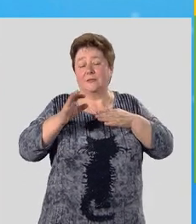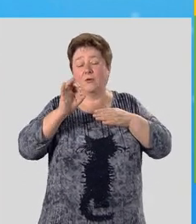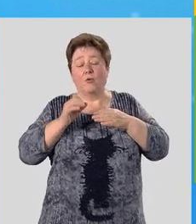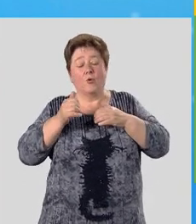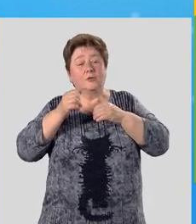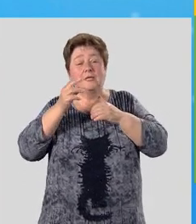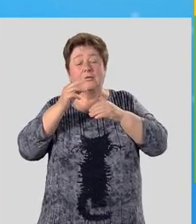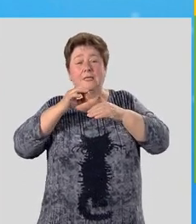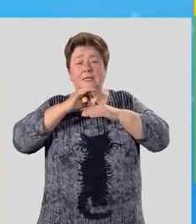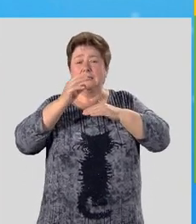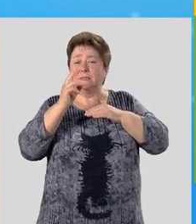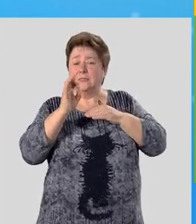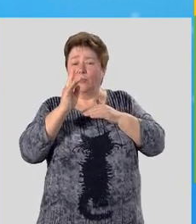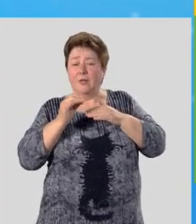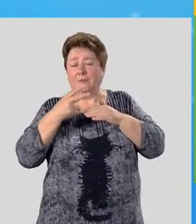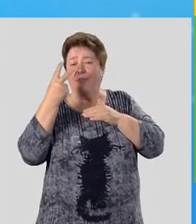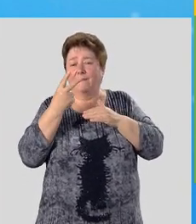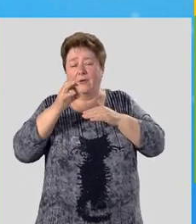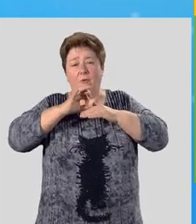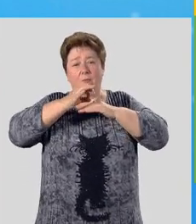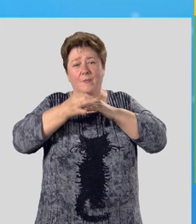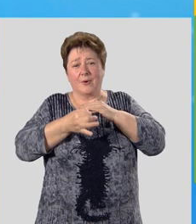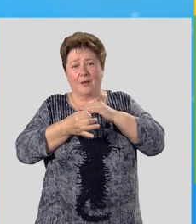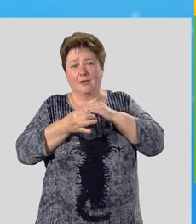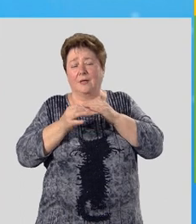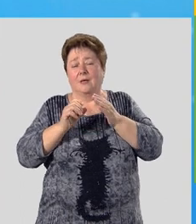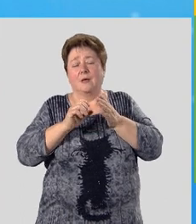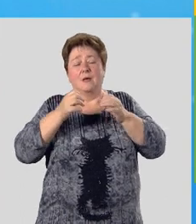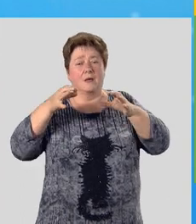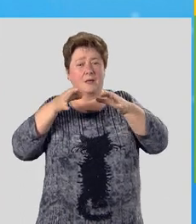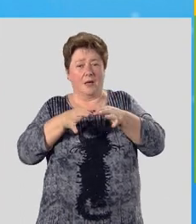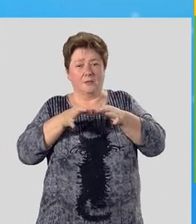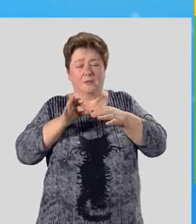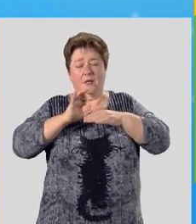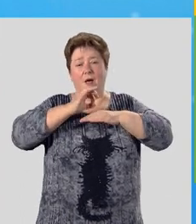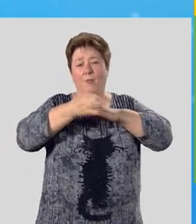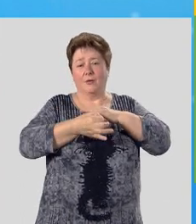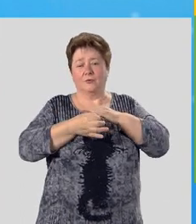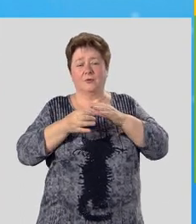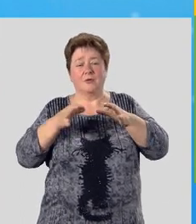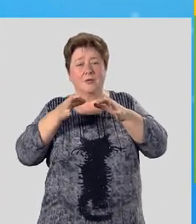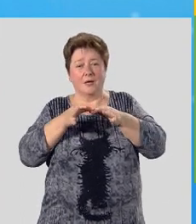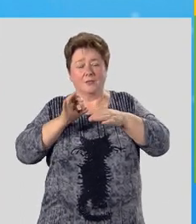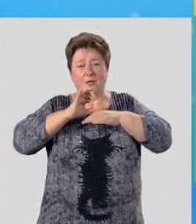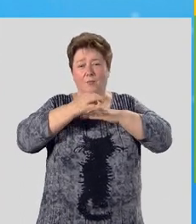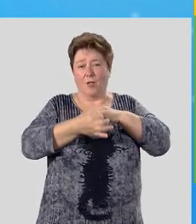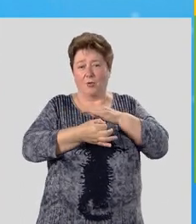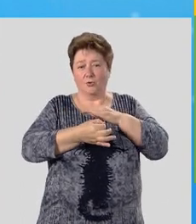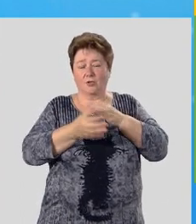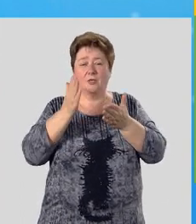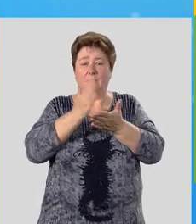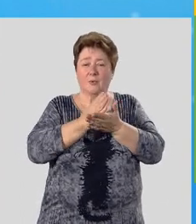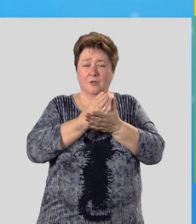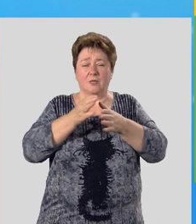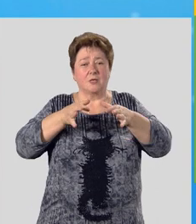от цитоплазмы двойной мембранной ядерной оболочкой. В ядерной оболочке